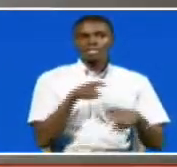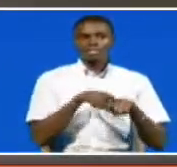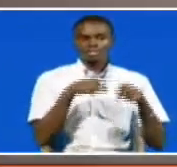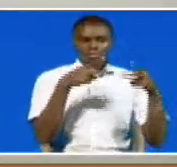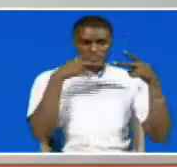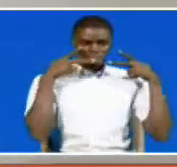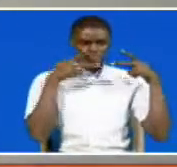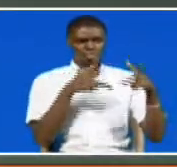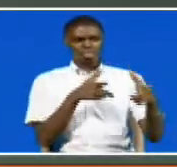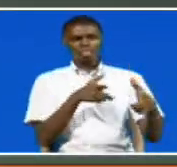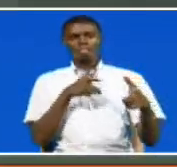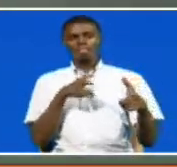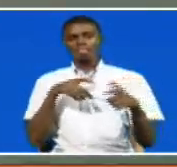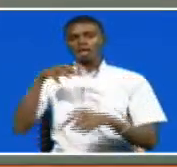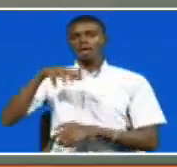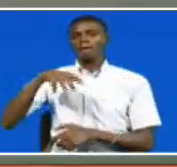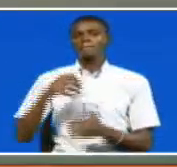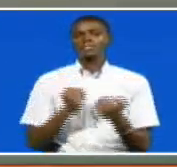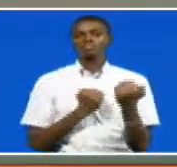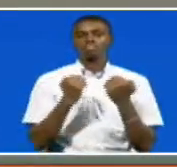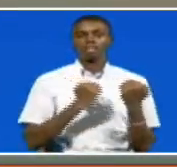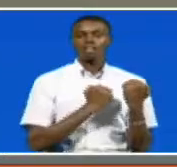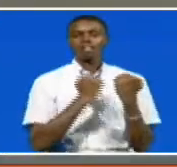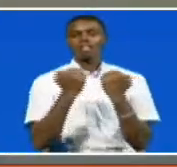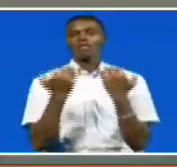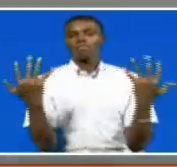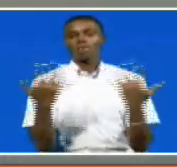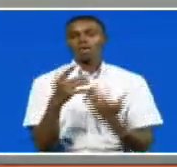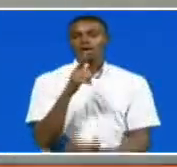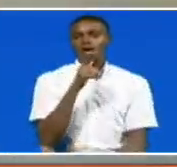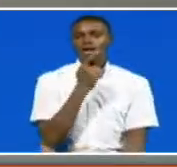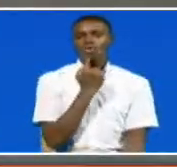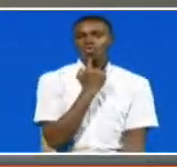sprayed bullets on their matatu vehicle heading to Lodwa.